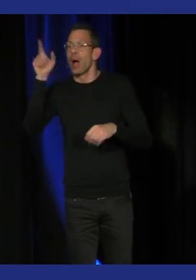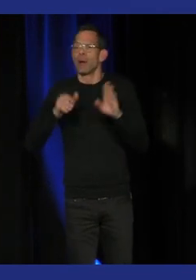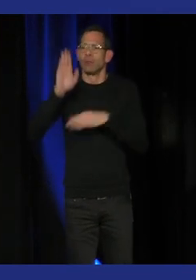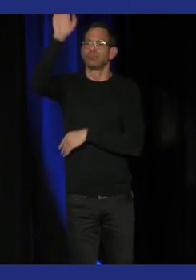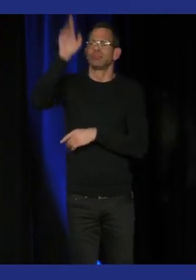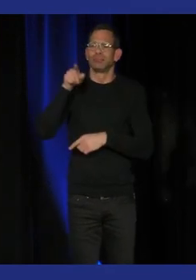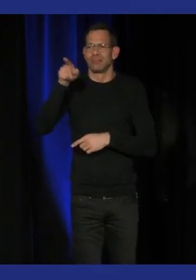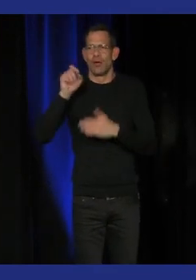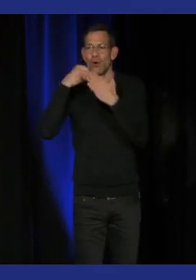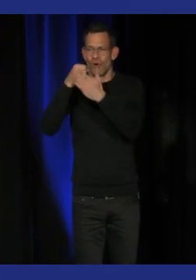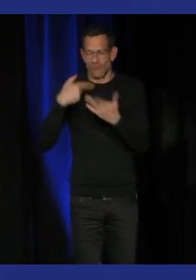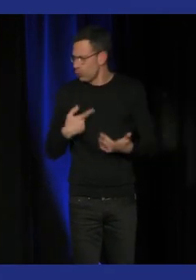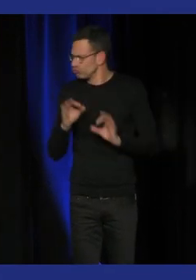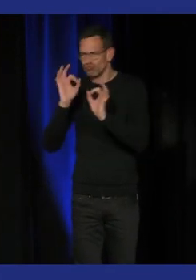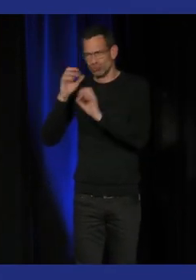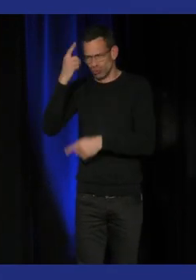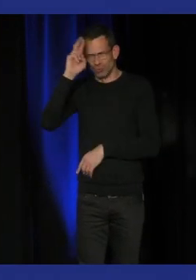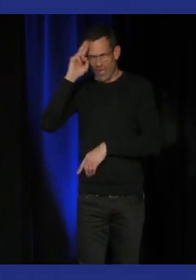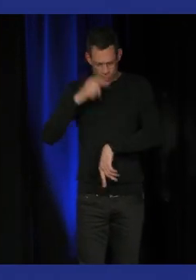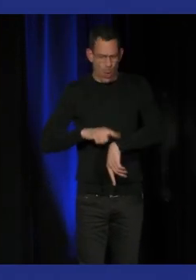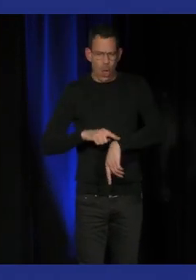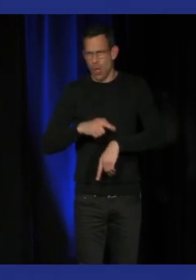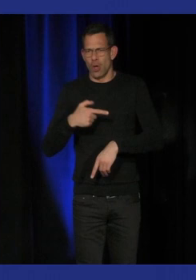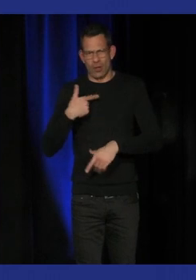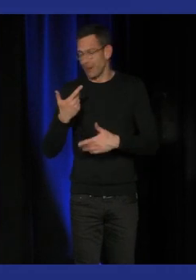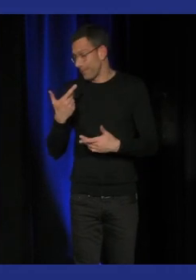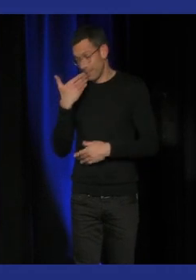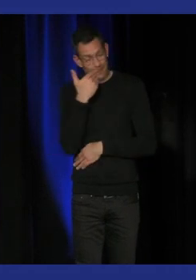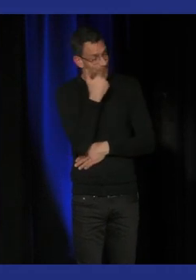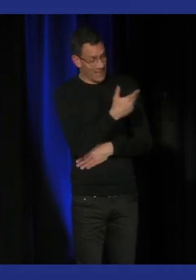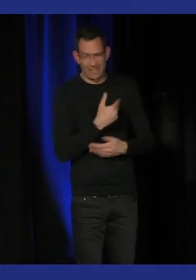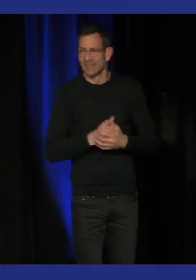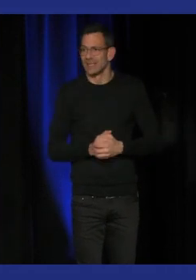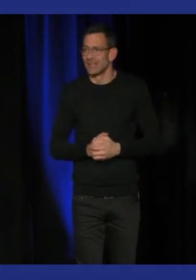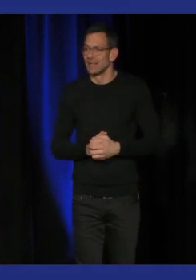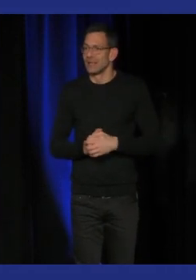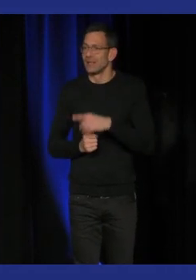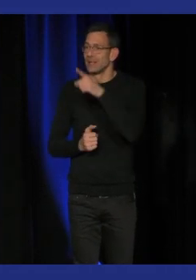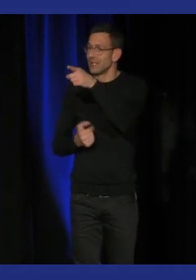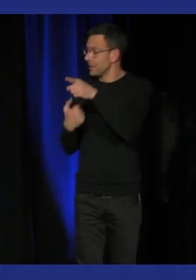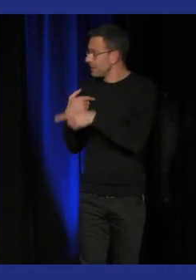salle. Oui, c'est l'heure. Vous avez complètement raison. Merci Muriel. On a deux...